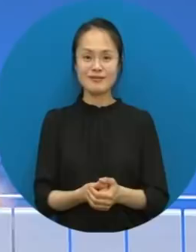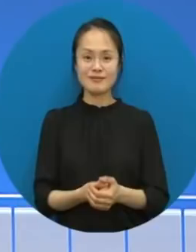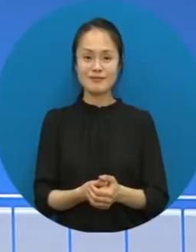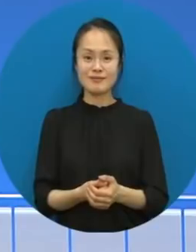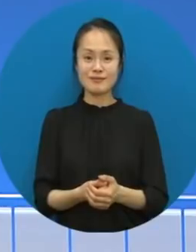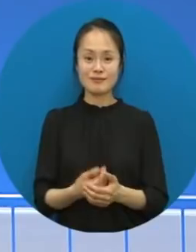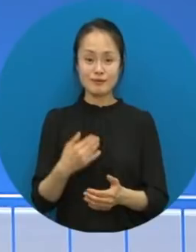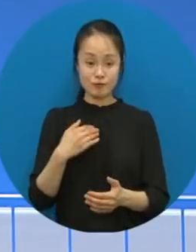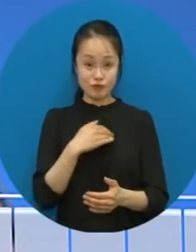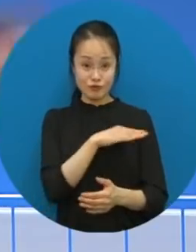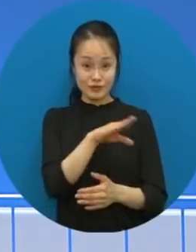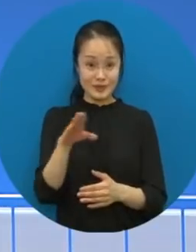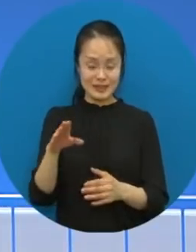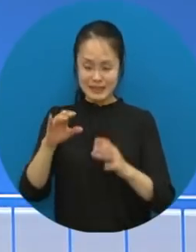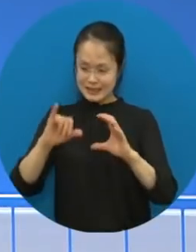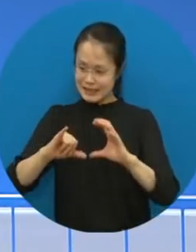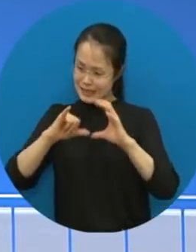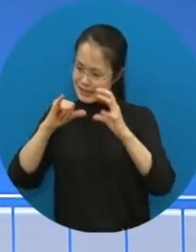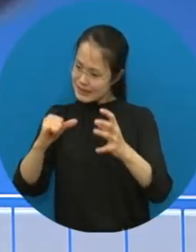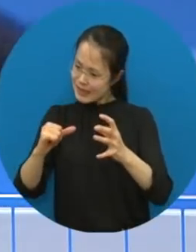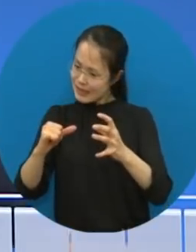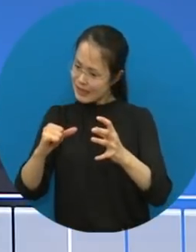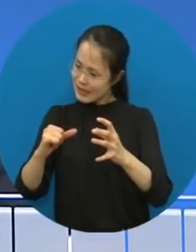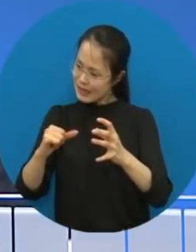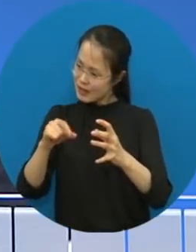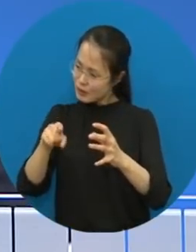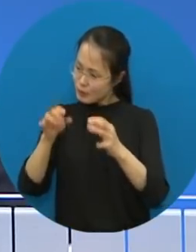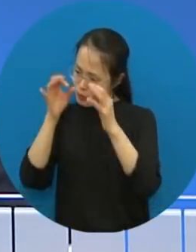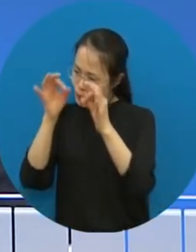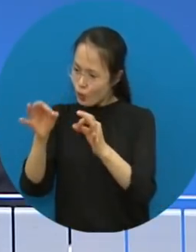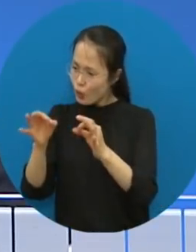우리는 세상이 우리에게 줄 게 없습니다.